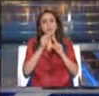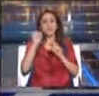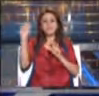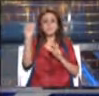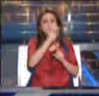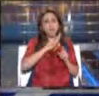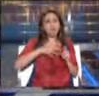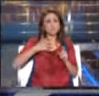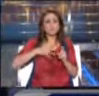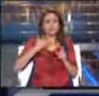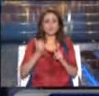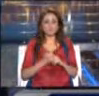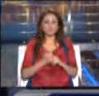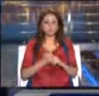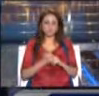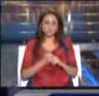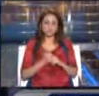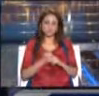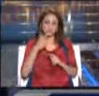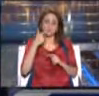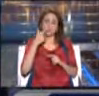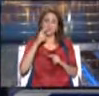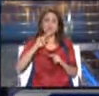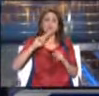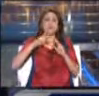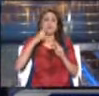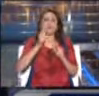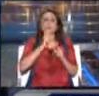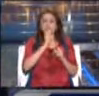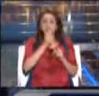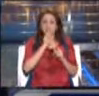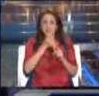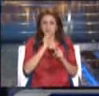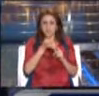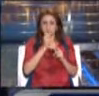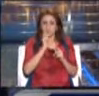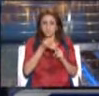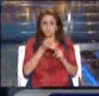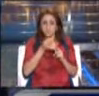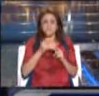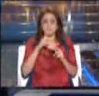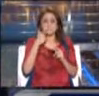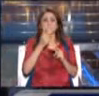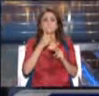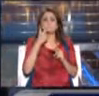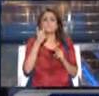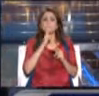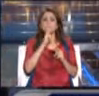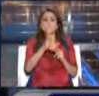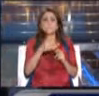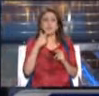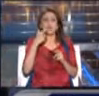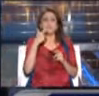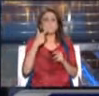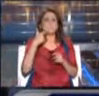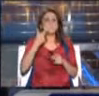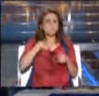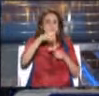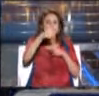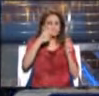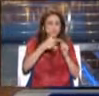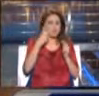نعم. كابتن نادر السيد، البعض بيقول ان الاعلام الرياضي وحضرتك شفت في التقرير بيصبح احيانا وسيله لتصفيه الحسابات، راي حضرتك